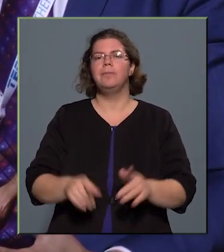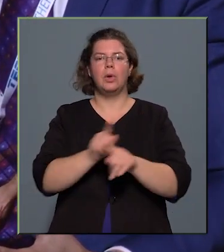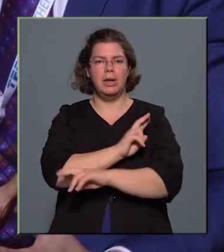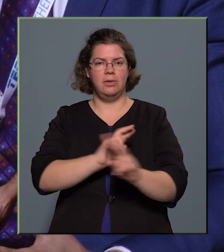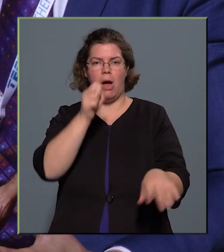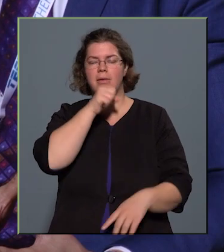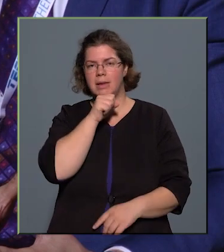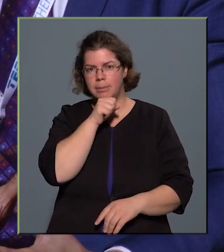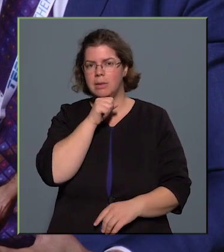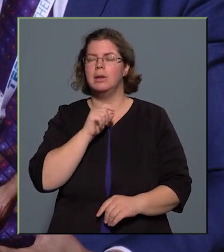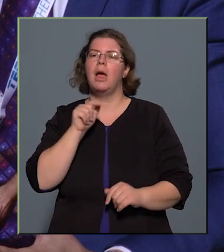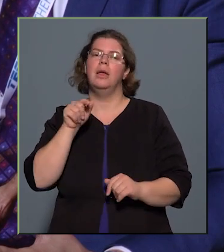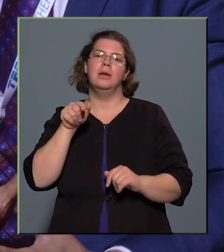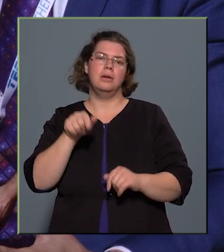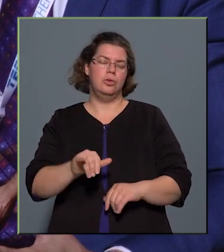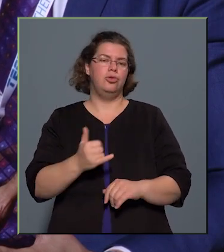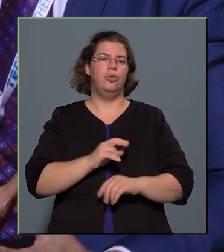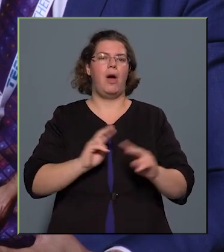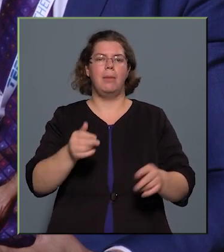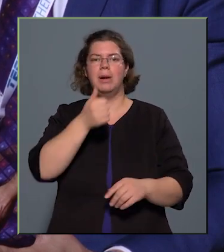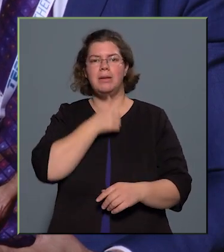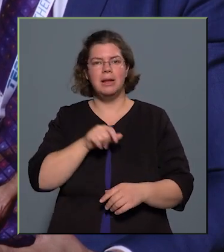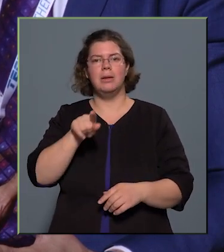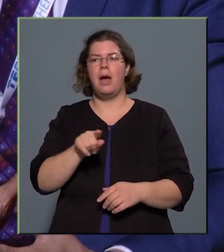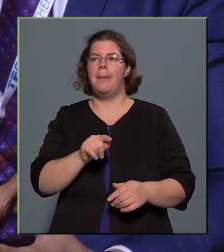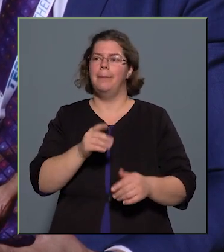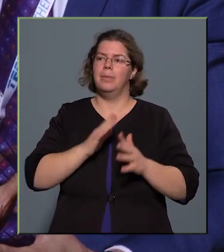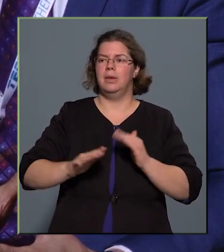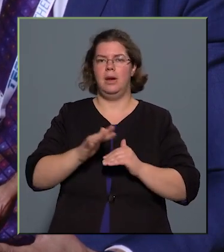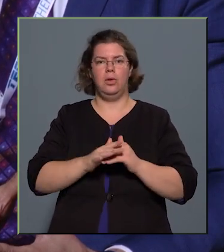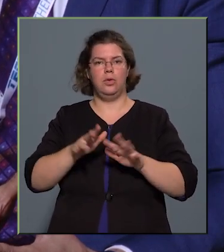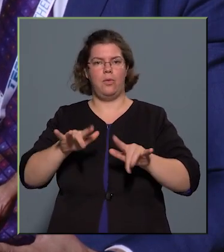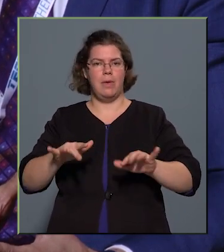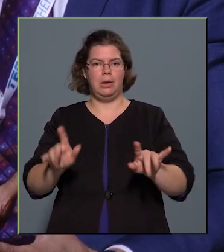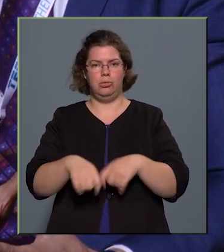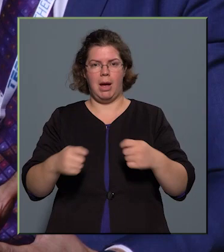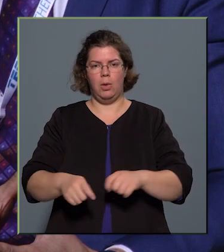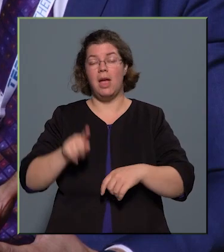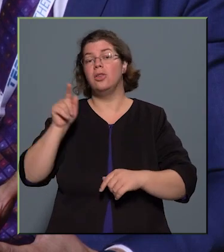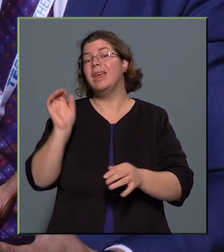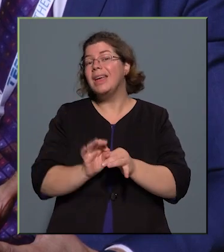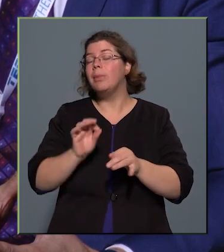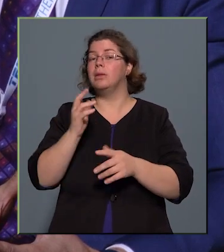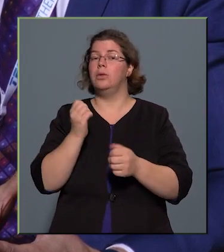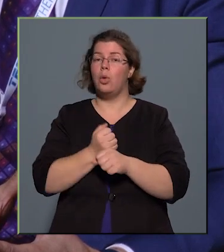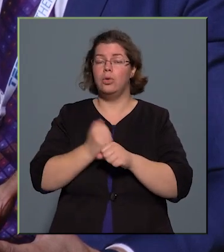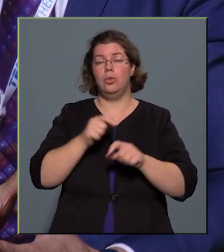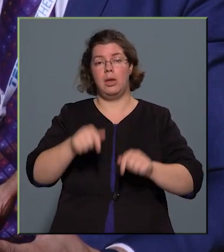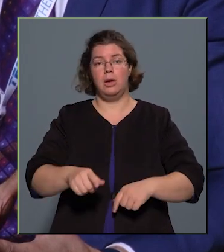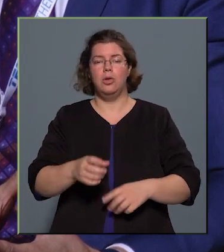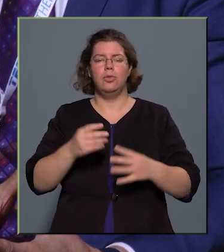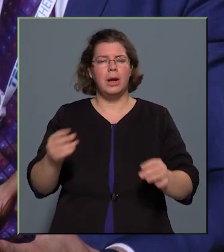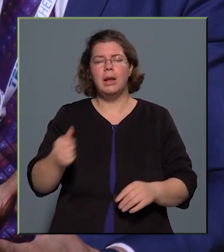is, későbbiekben mesélek majd róla, van predictive maintenance kapcsán hasonló szoftveres megoldásunk, de például dolgozunk azon, hogy mi rengeteg